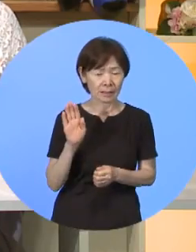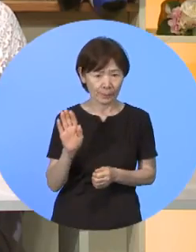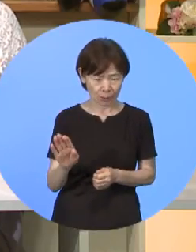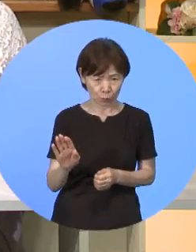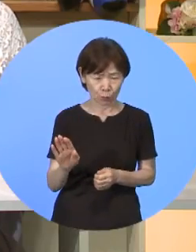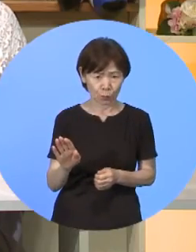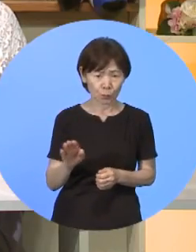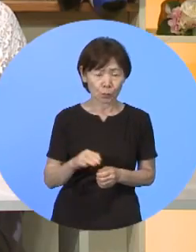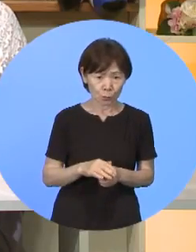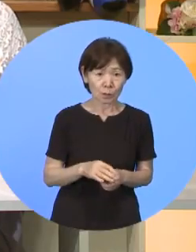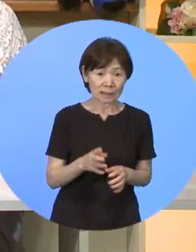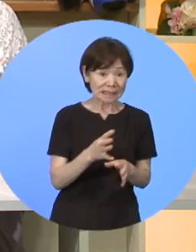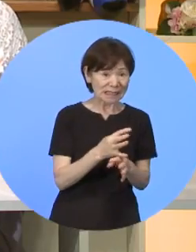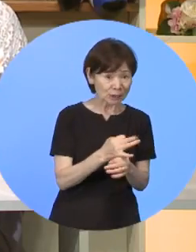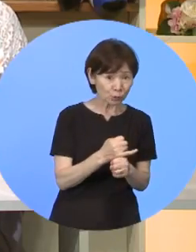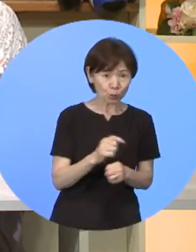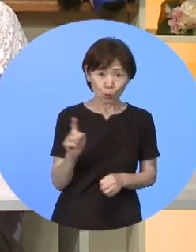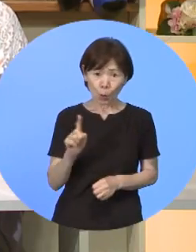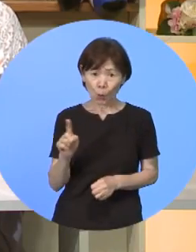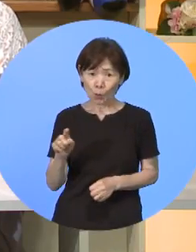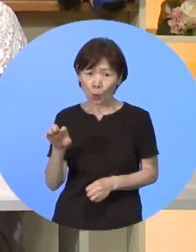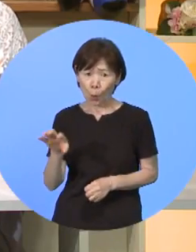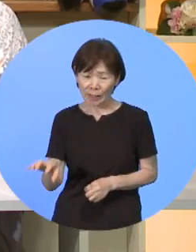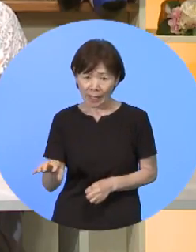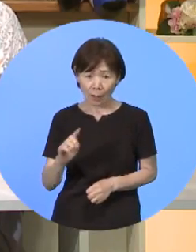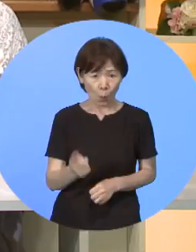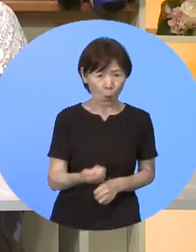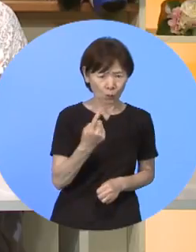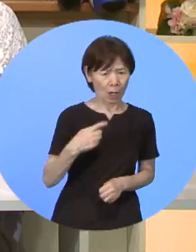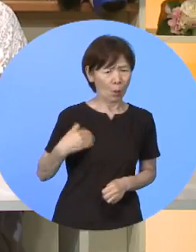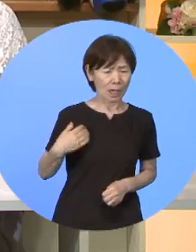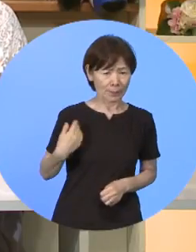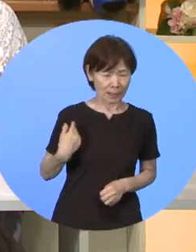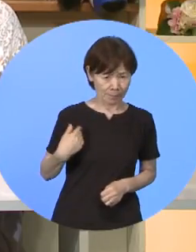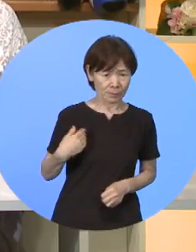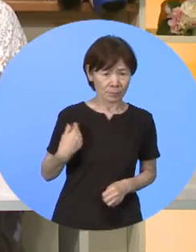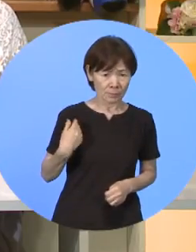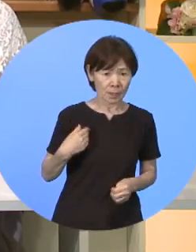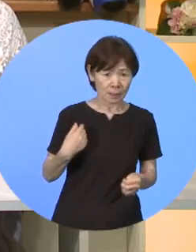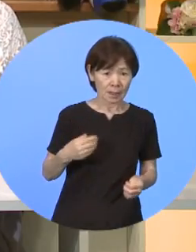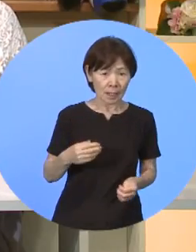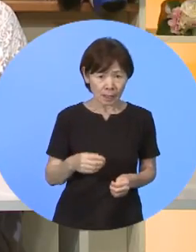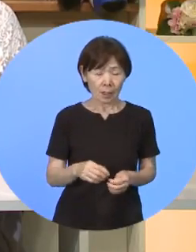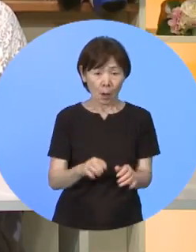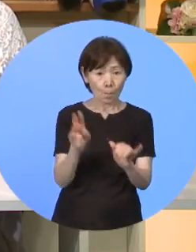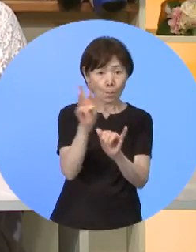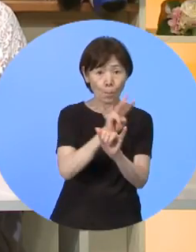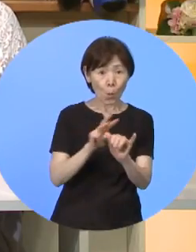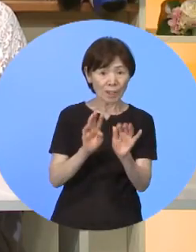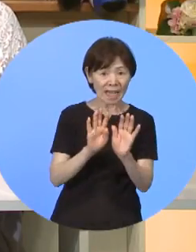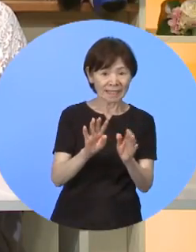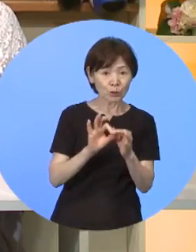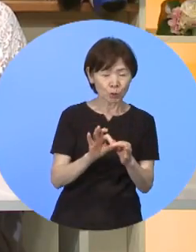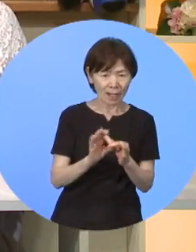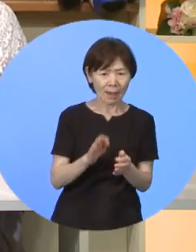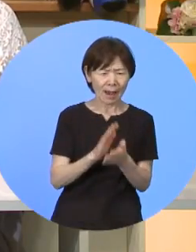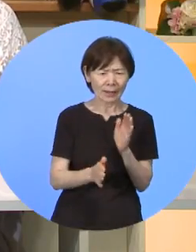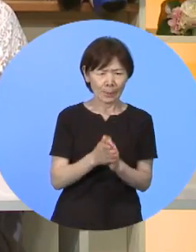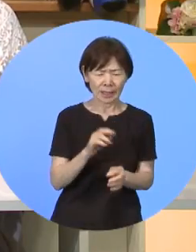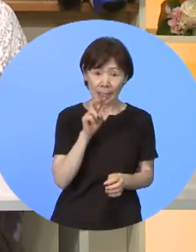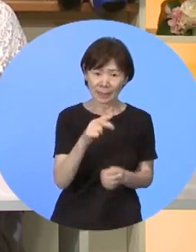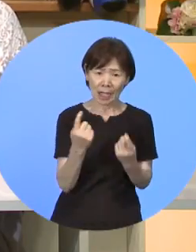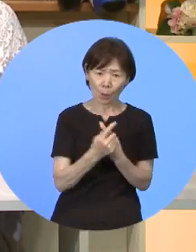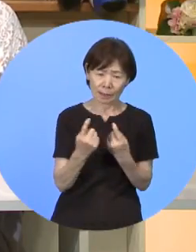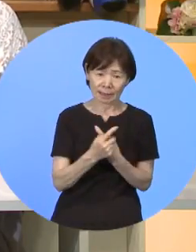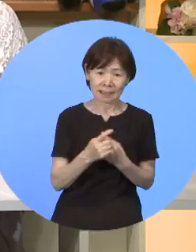救助法の適用を決定しています。災害はいつどこで起きるか分かりません。この機会に改め